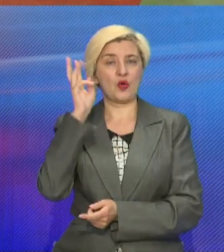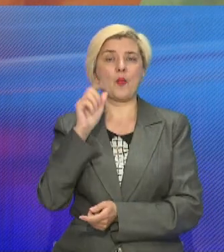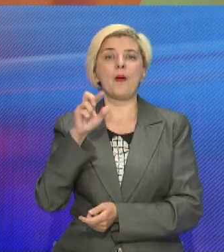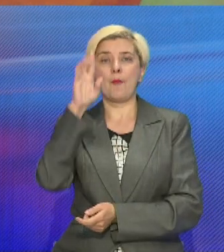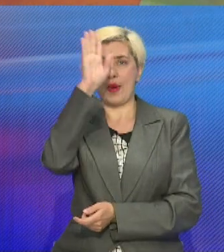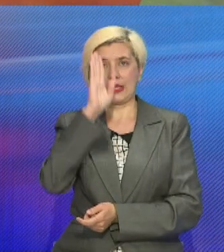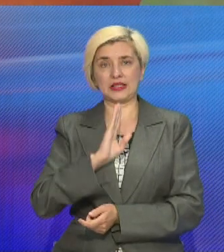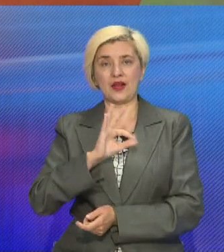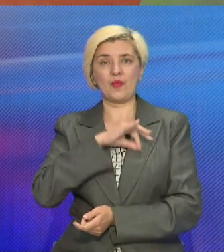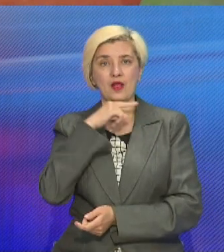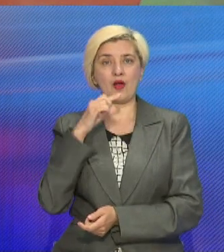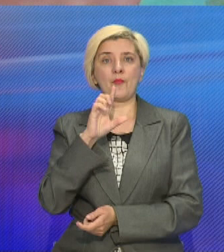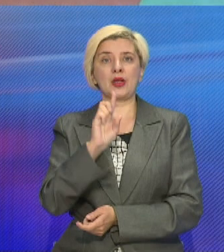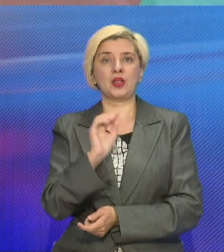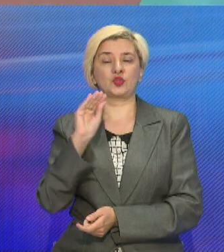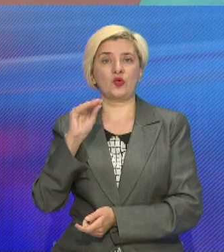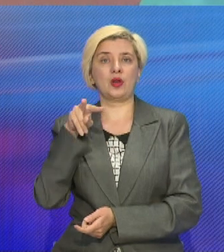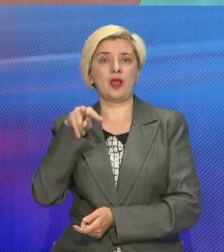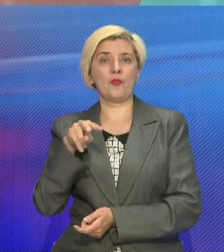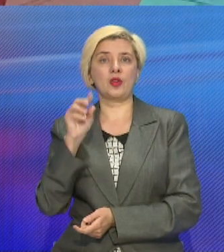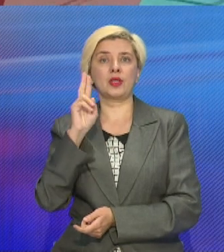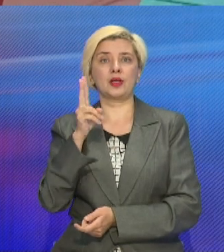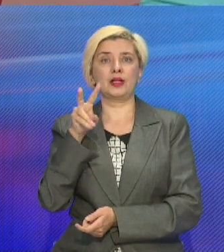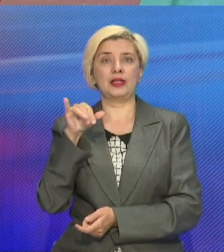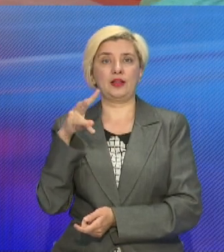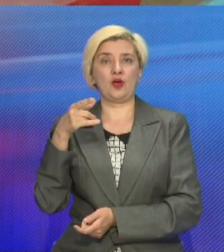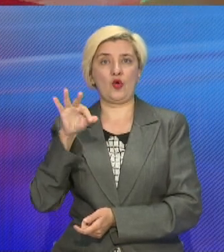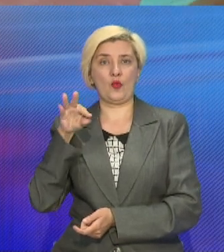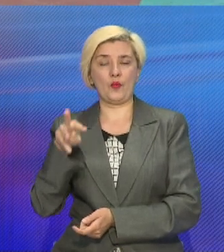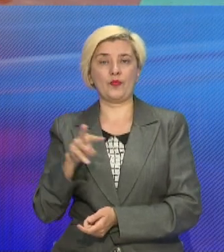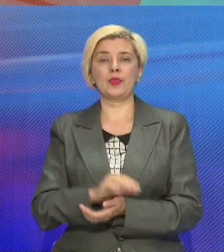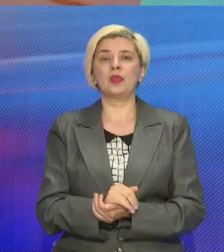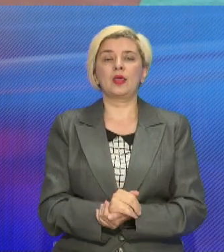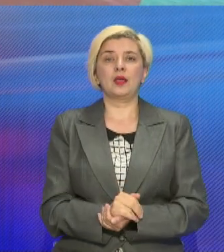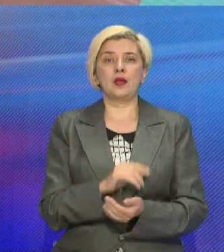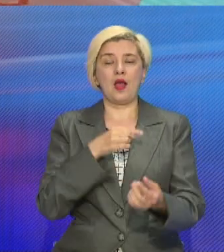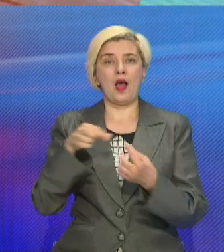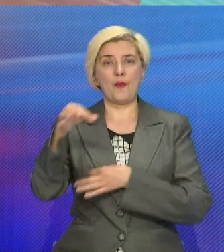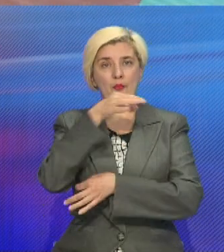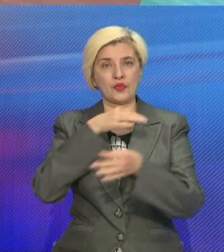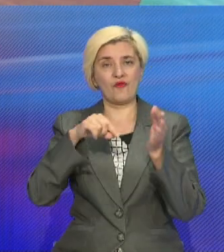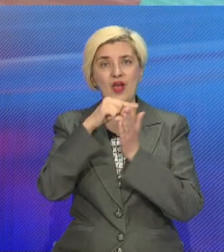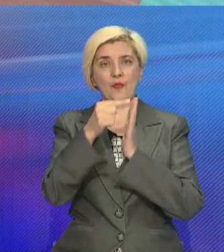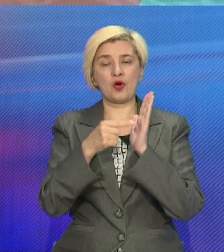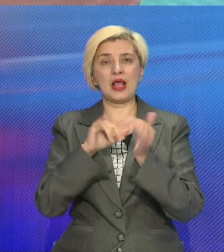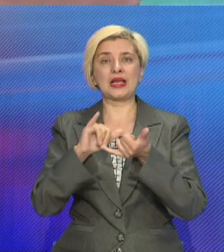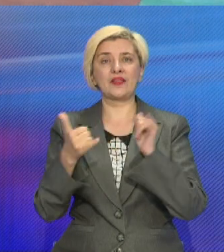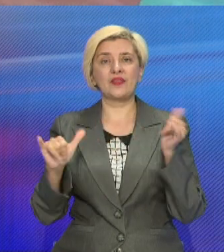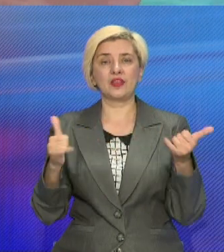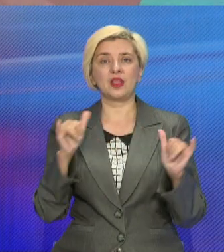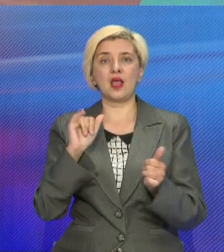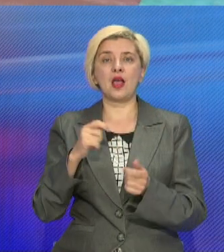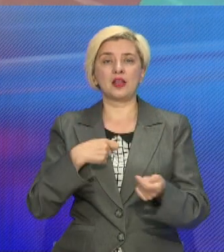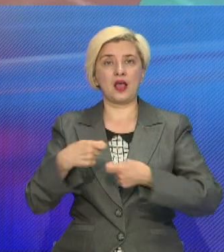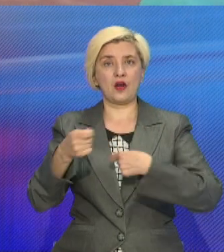Беларуси Бернардом Жоргом Леопольдом де Гарсия Клингом. В ходе гутарки баки обмерковали питание развития межрегиональных